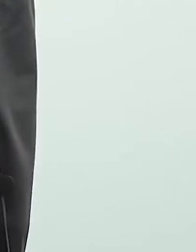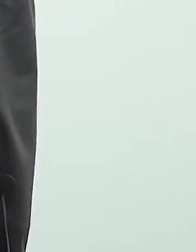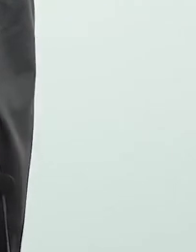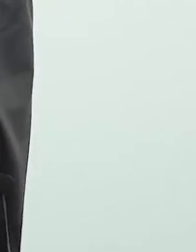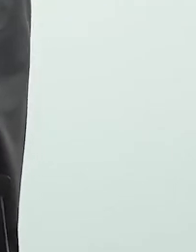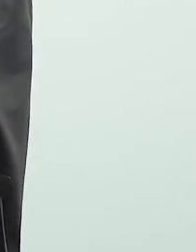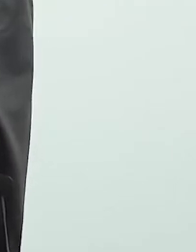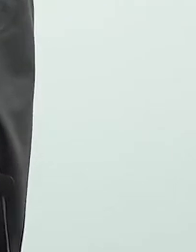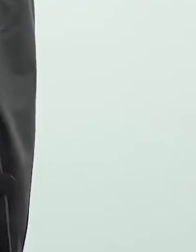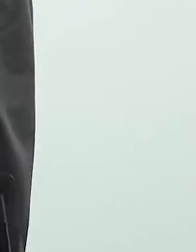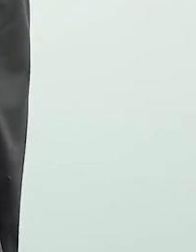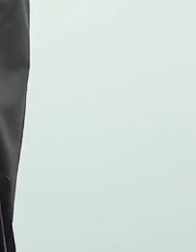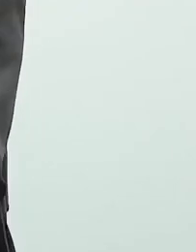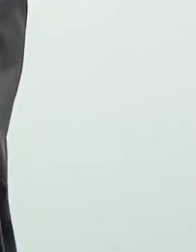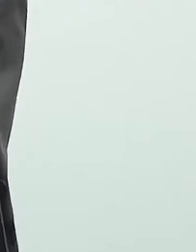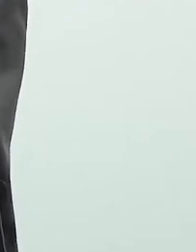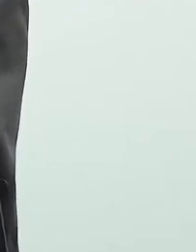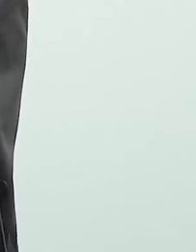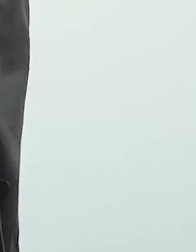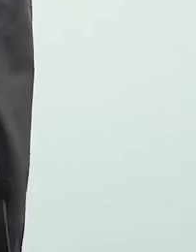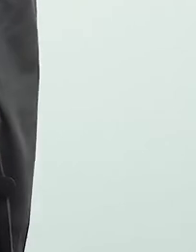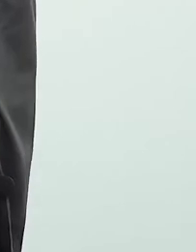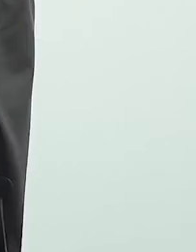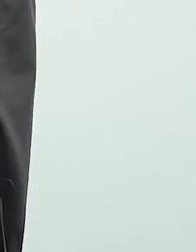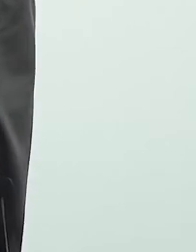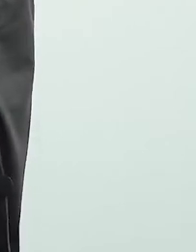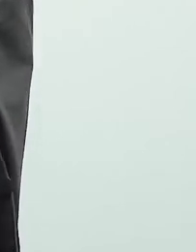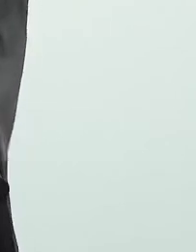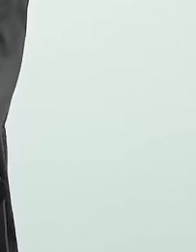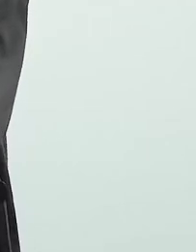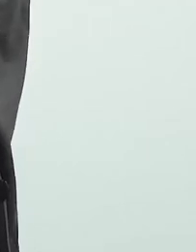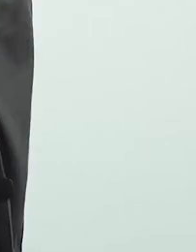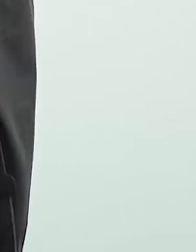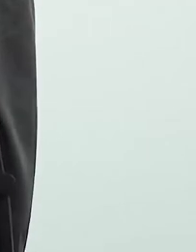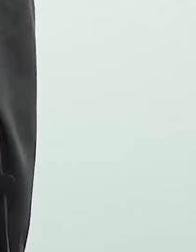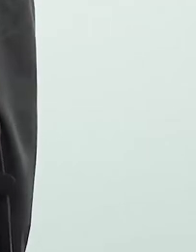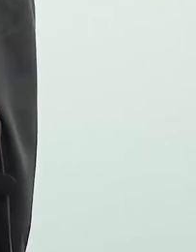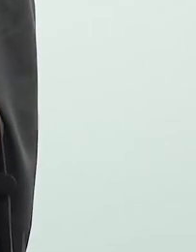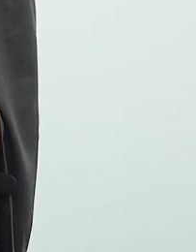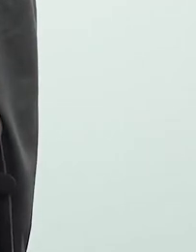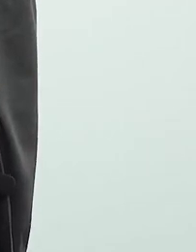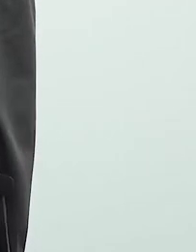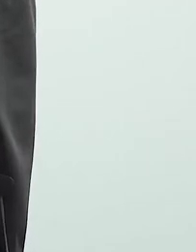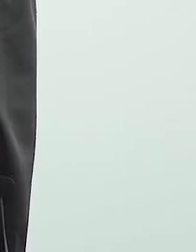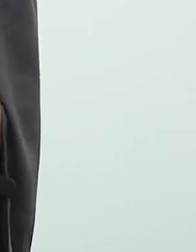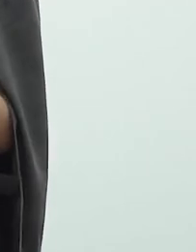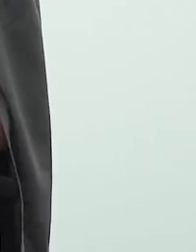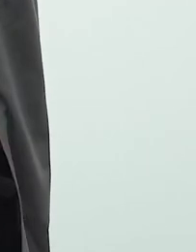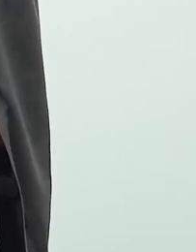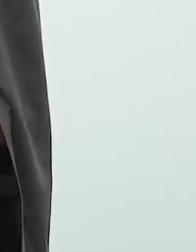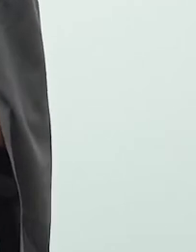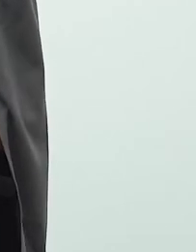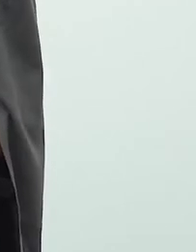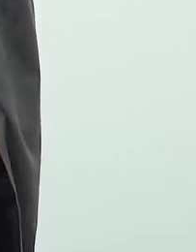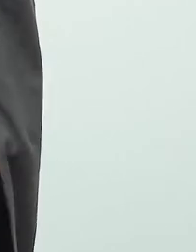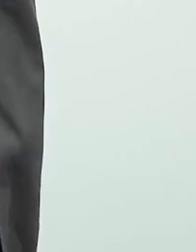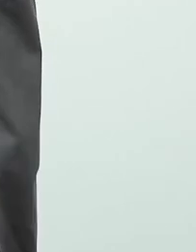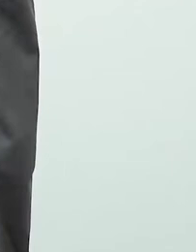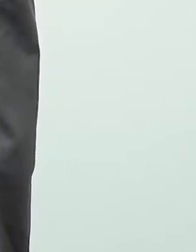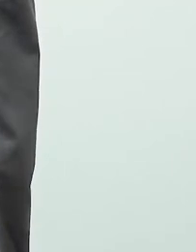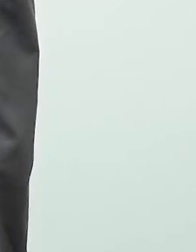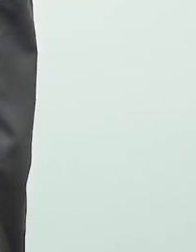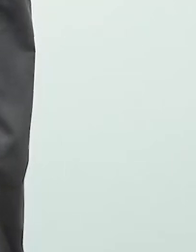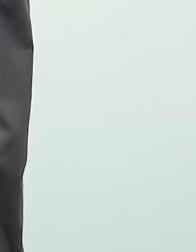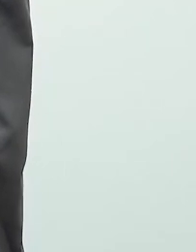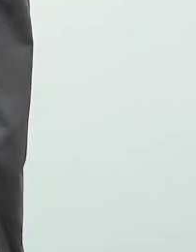못하는 것이 너무 안타까웠다 고 얘기해 주시고 그래서 많이 더 많이 도와주셨어요 네 그래서 크게 좀 기억이